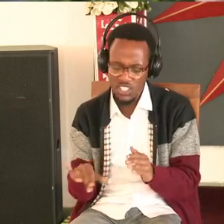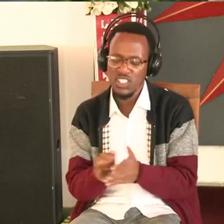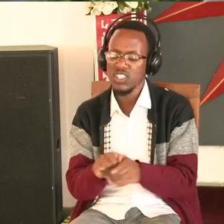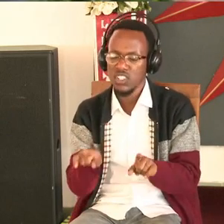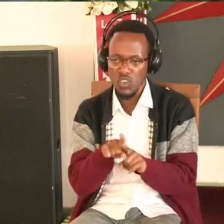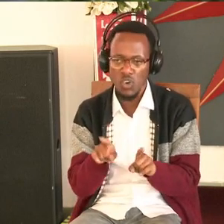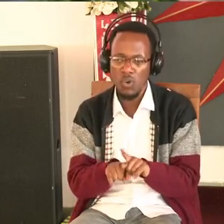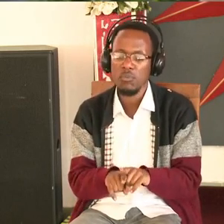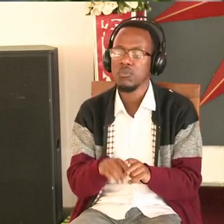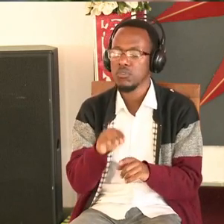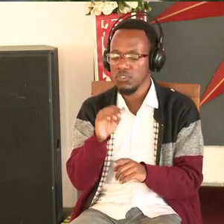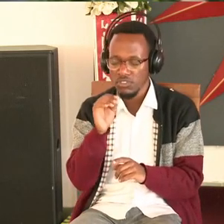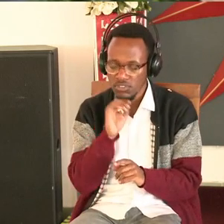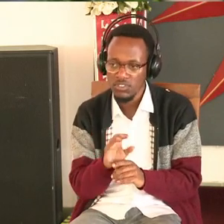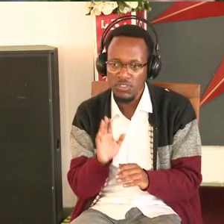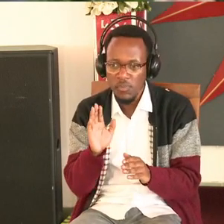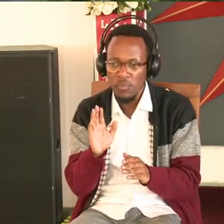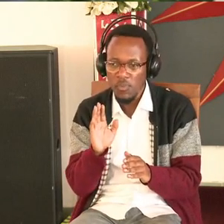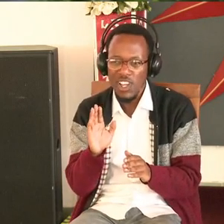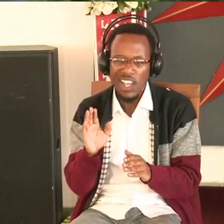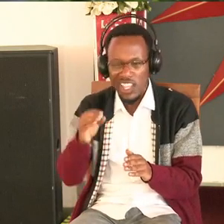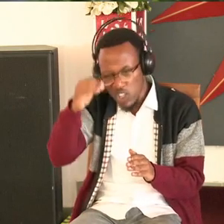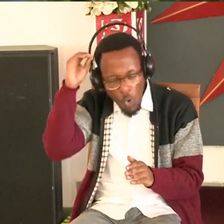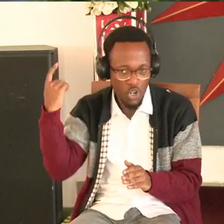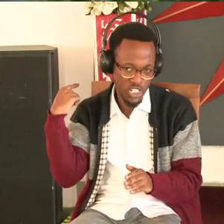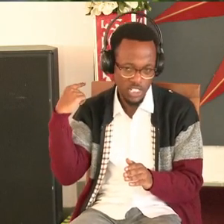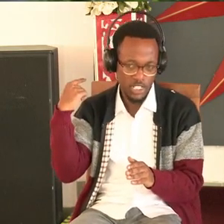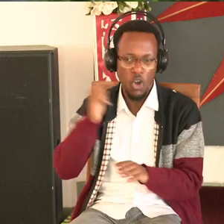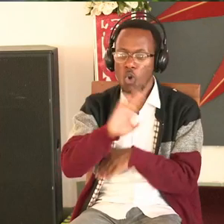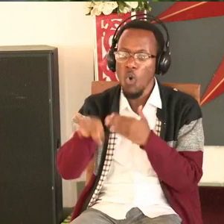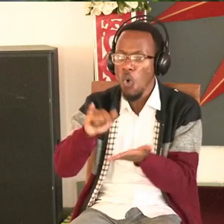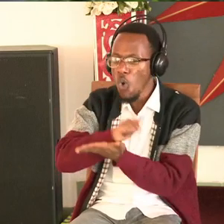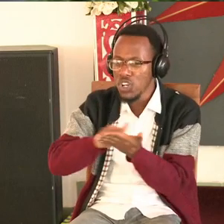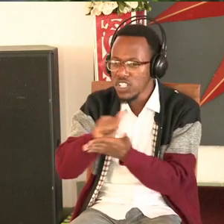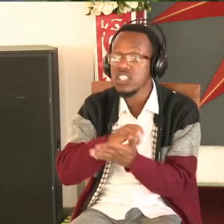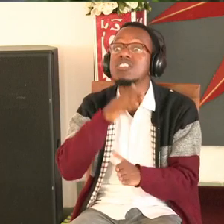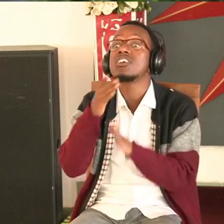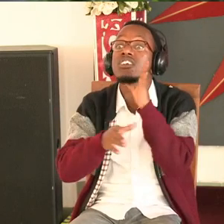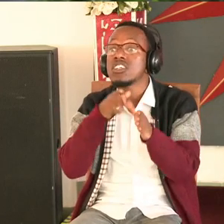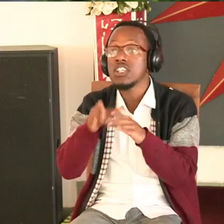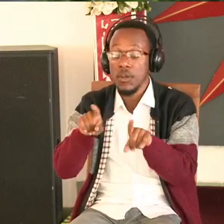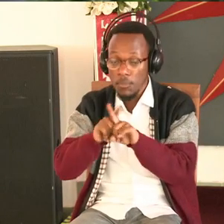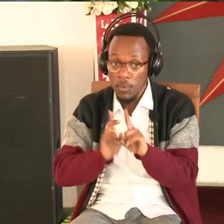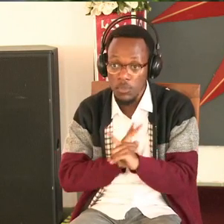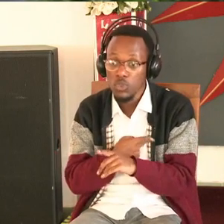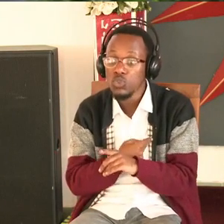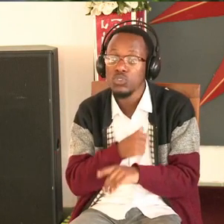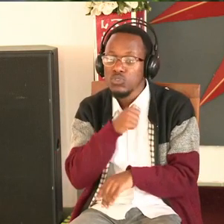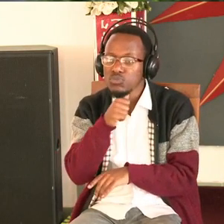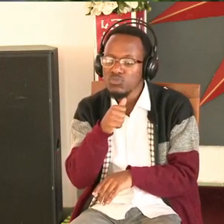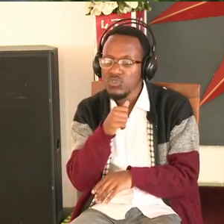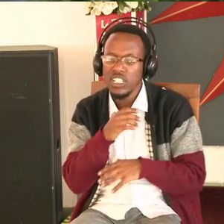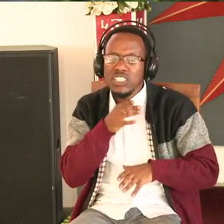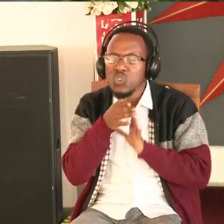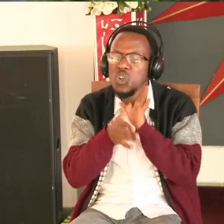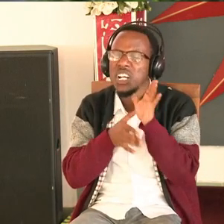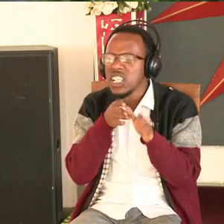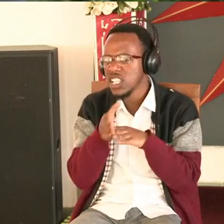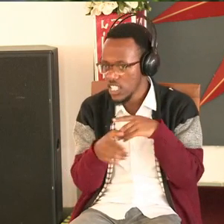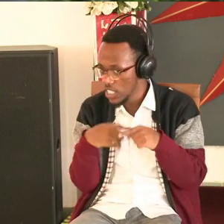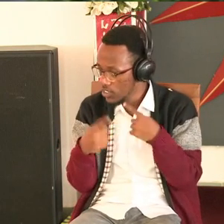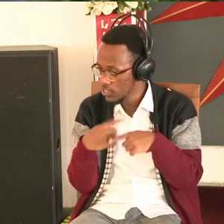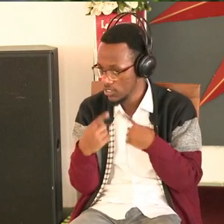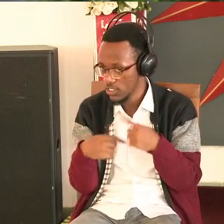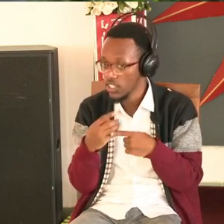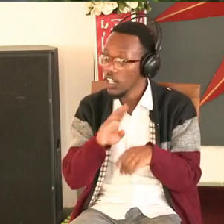mbere ibyaremwe byose biri kuniha biri kubabara natwe turi kuniha rwose none ikizakurikiraho